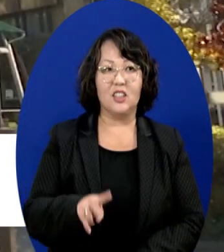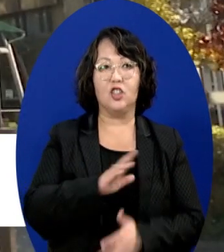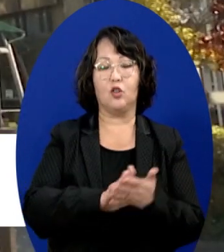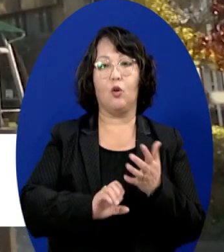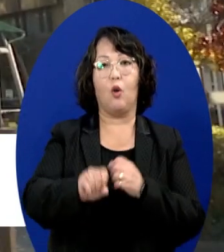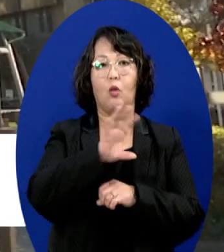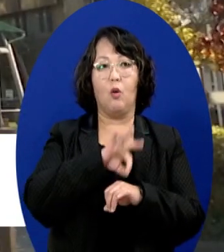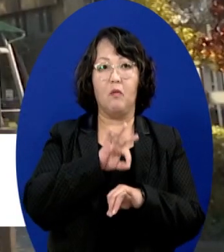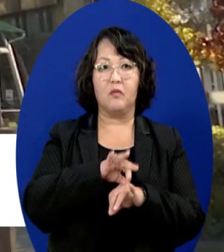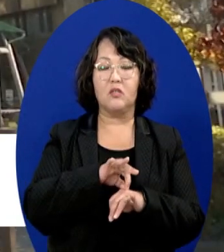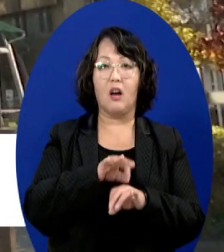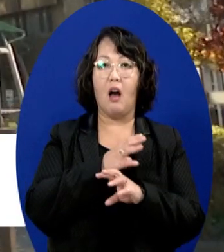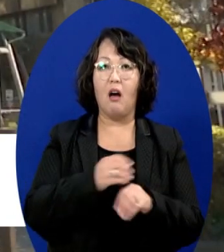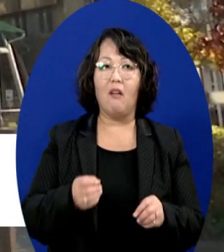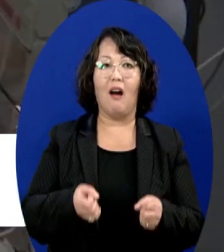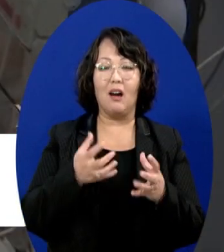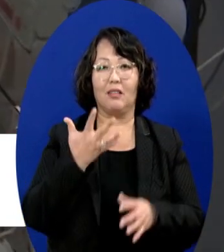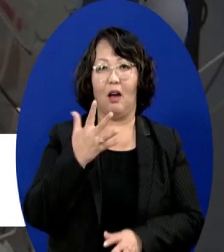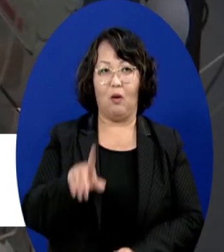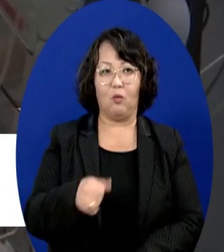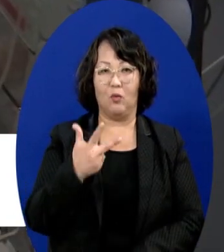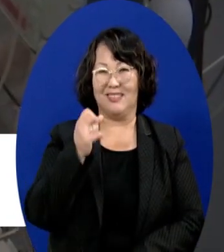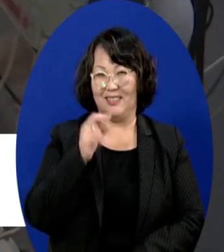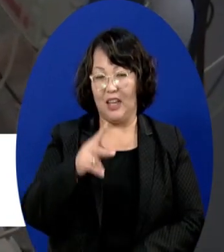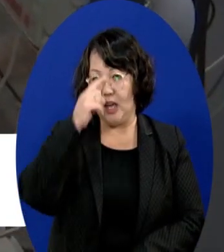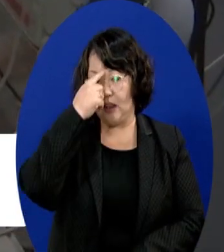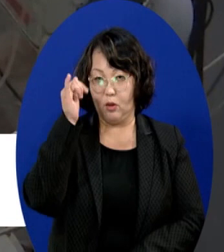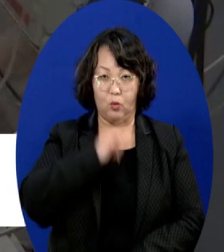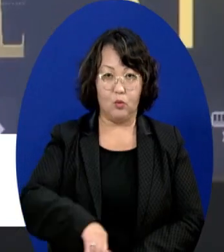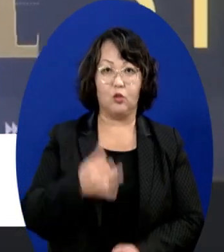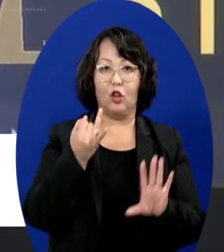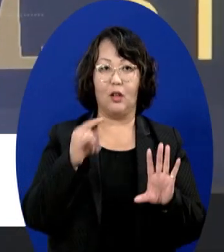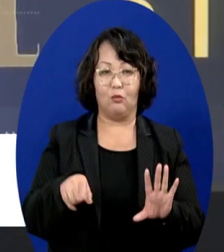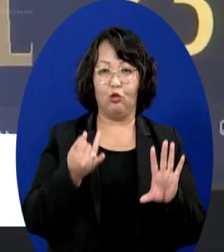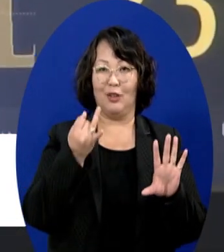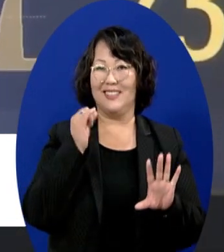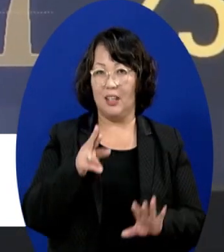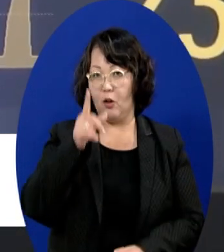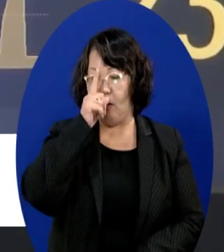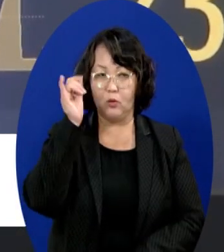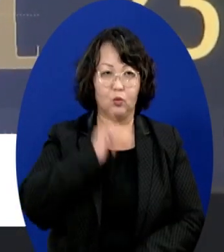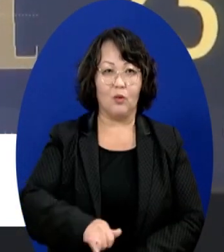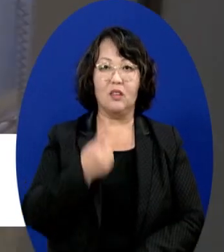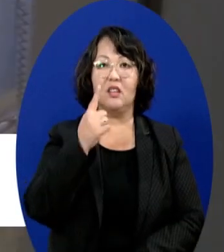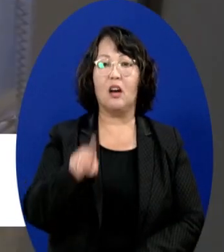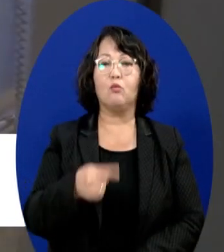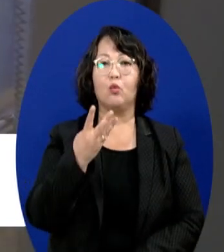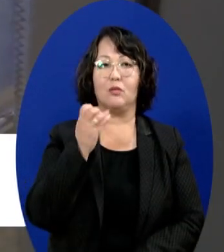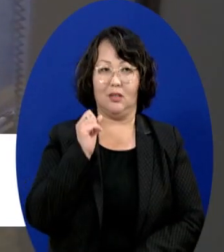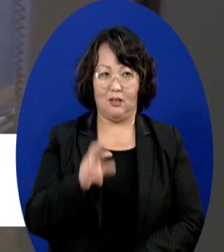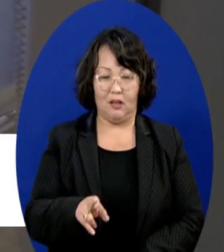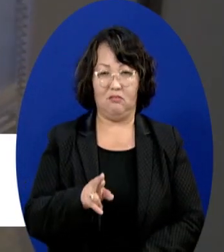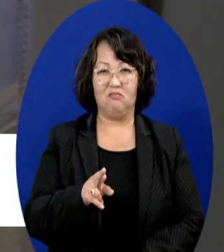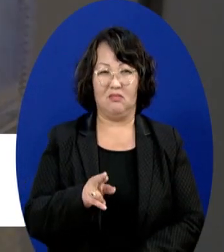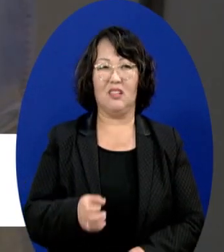коронавирусны халдвар авсан хүний тоо 5.3 сая, Энэтхэгт 7.7 сая, Орос Албаны улсад 1.4 саяд